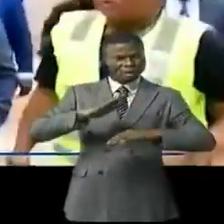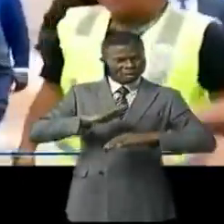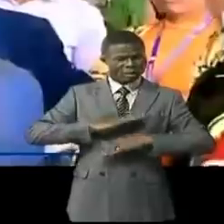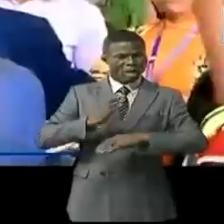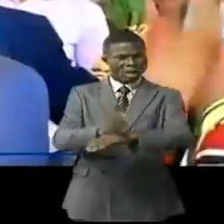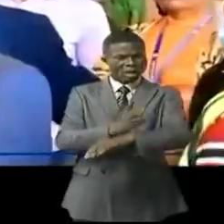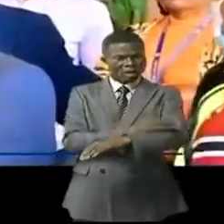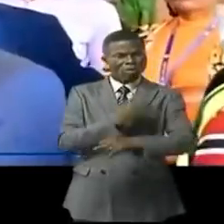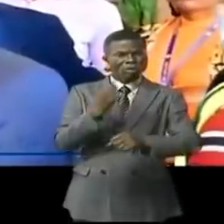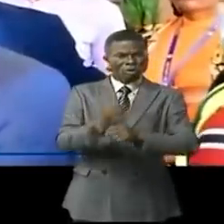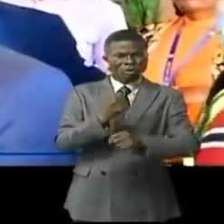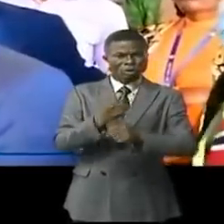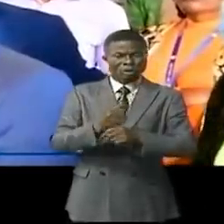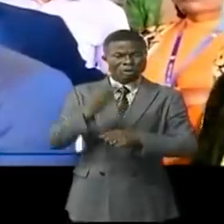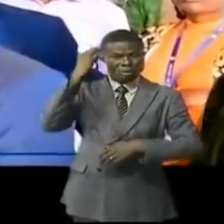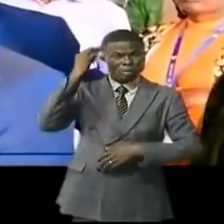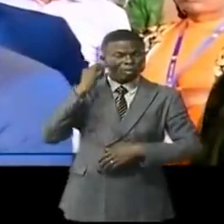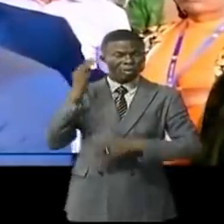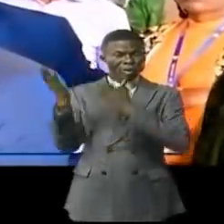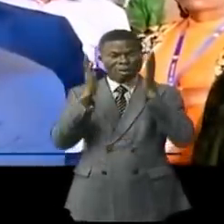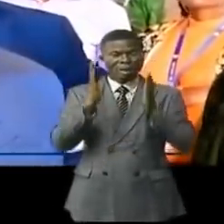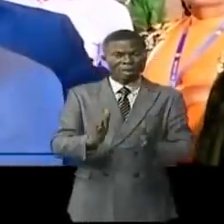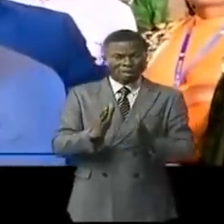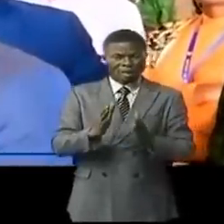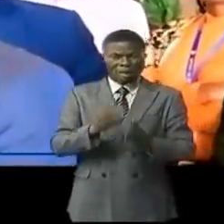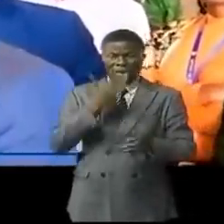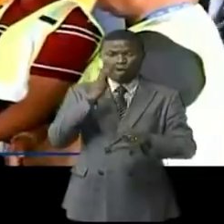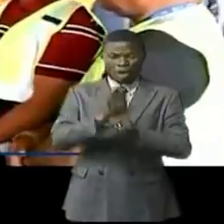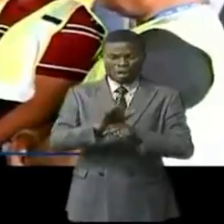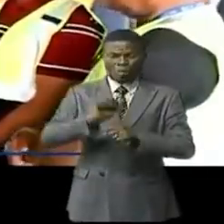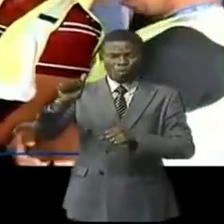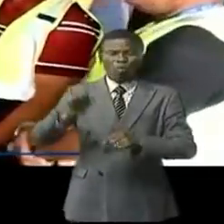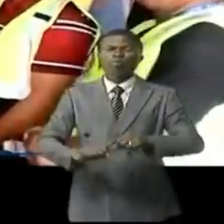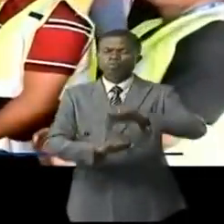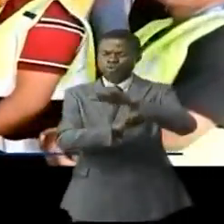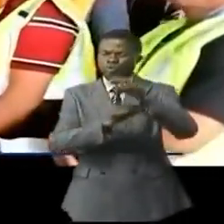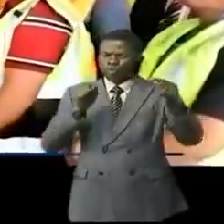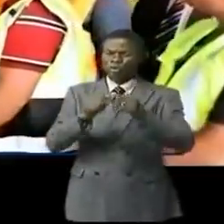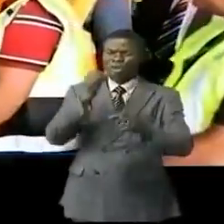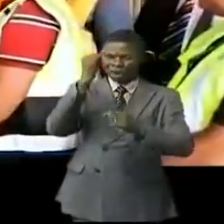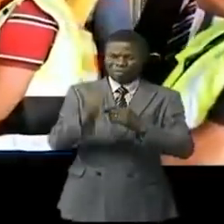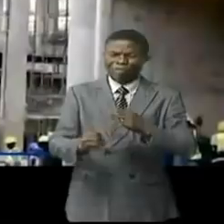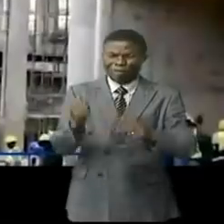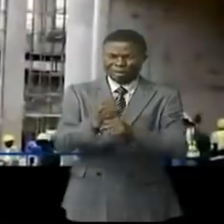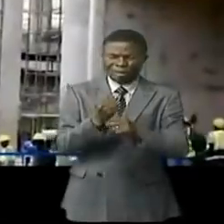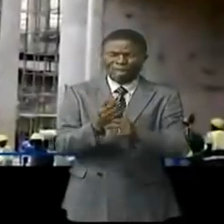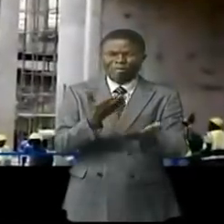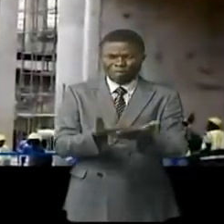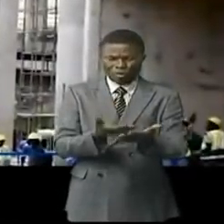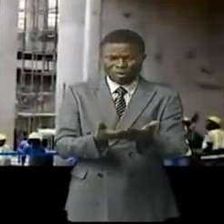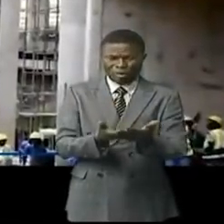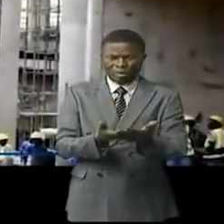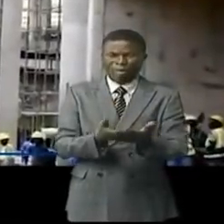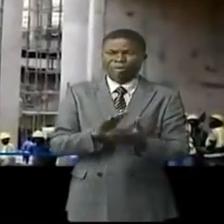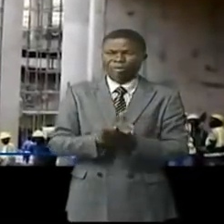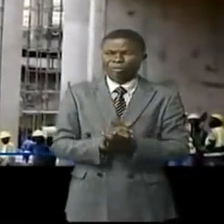l'avancement des travaux, le patron des transports en RDC a promis son accompagnement jusqu'à l'achèvement complet de cet ouvrage. Le projet est